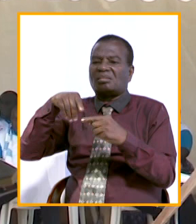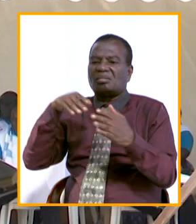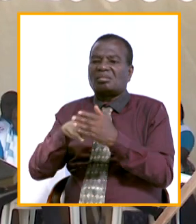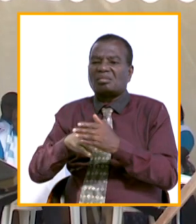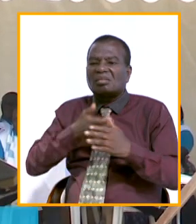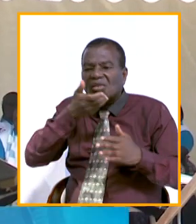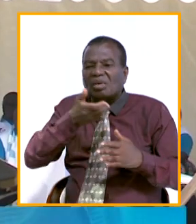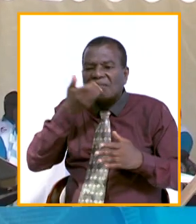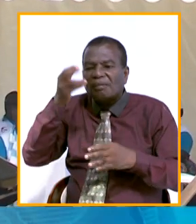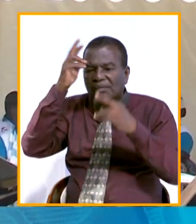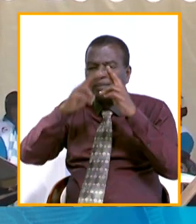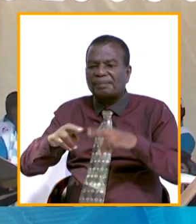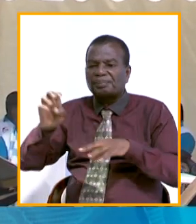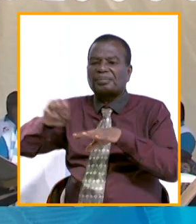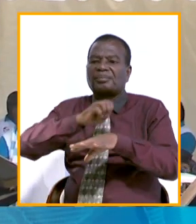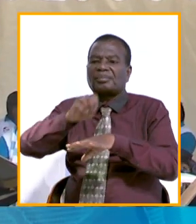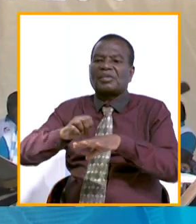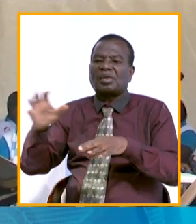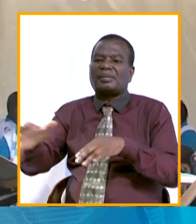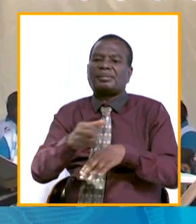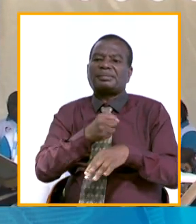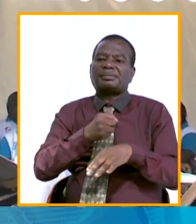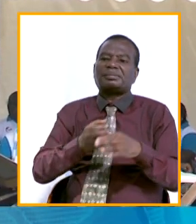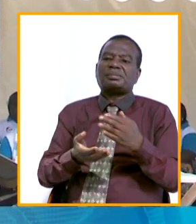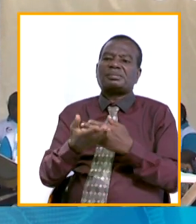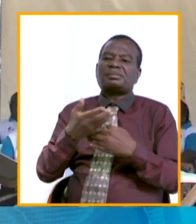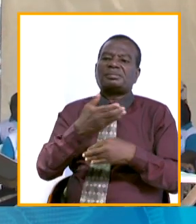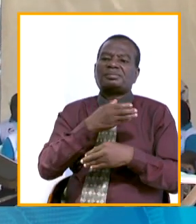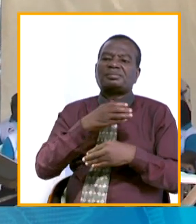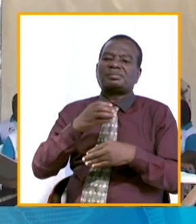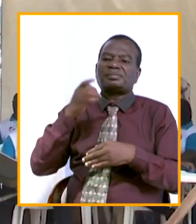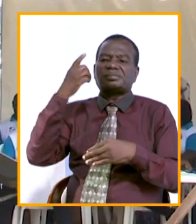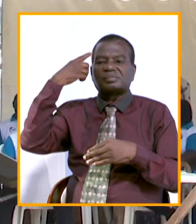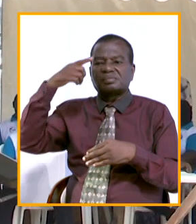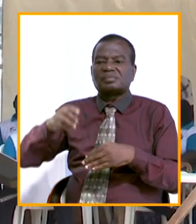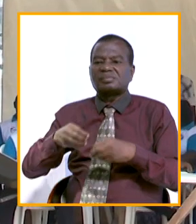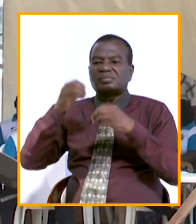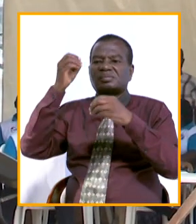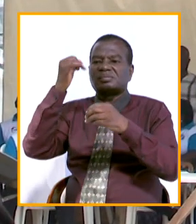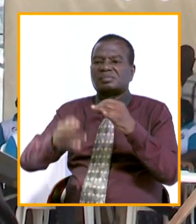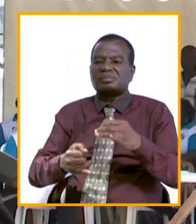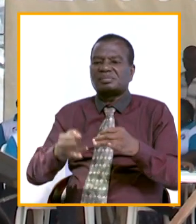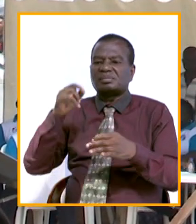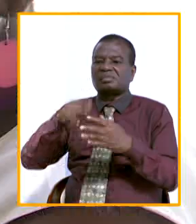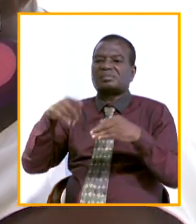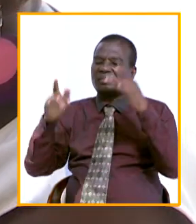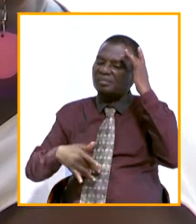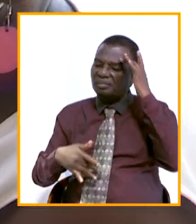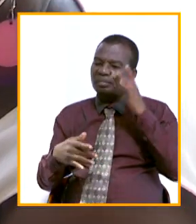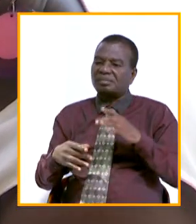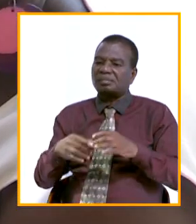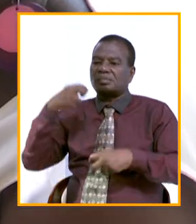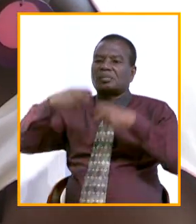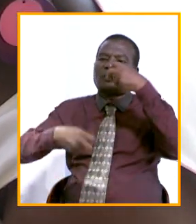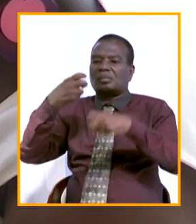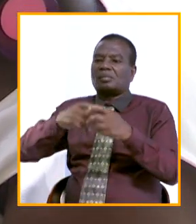tuberculose et respecter les engagements pris par les dirigeants mondiaux en vue de mettre fin à cette maladie.